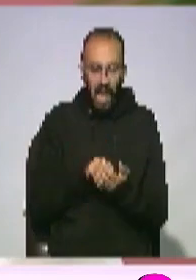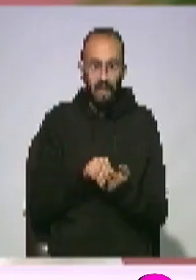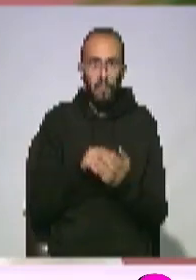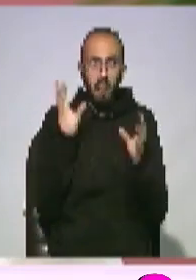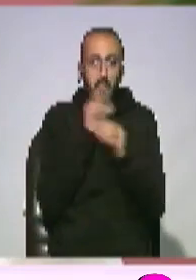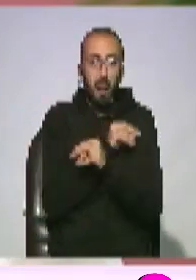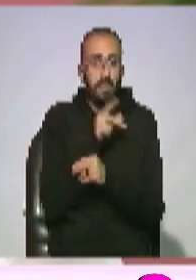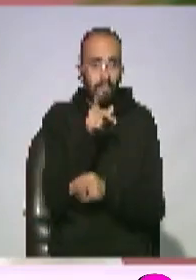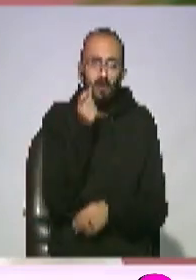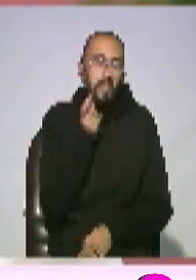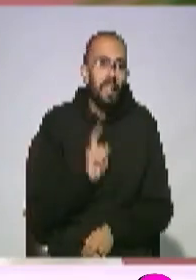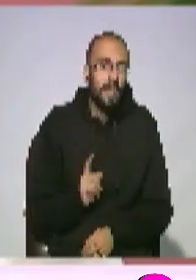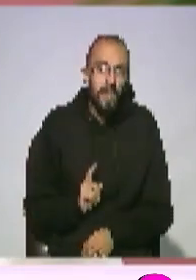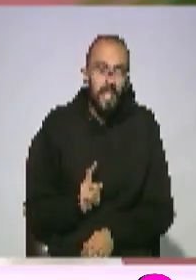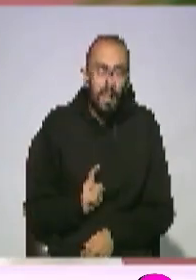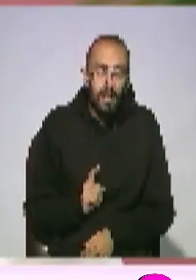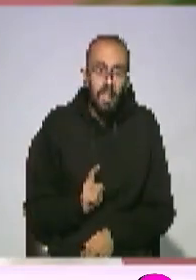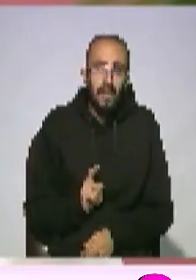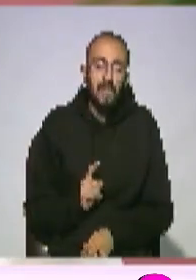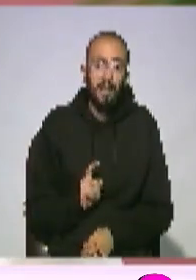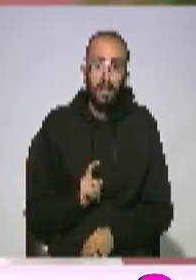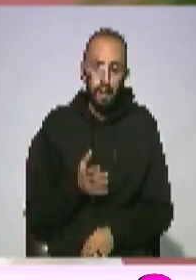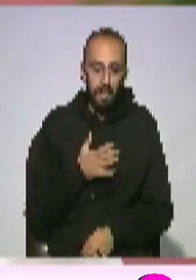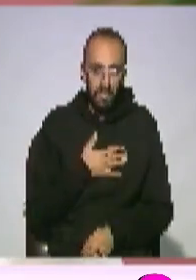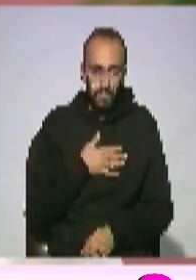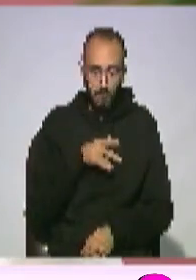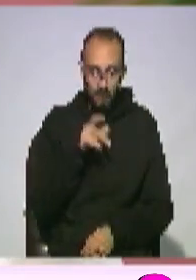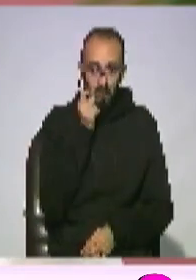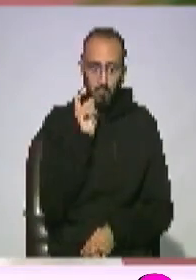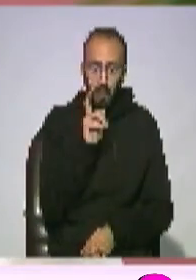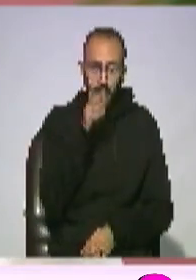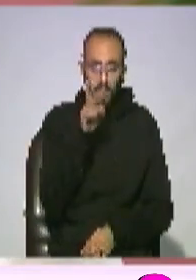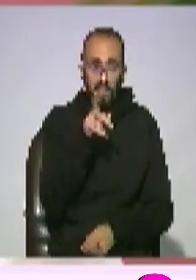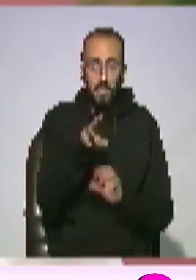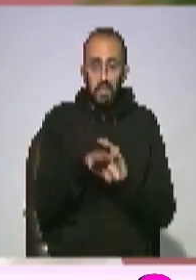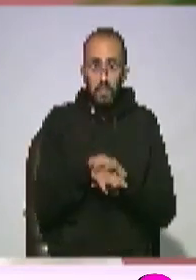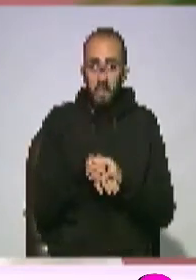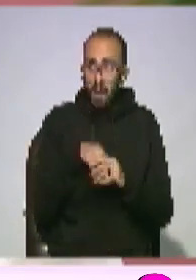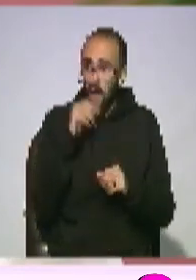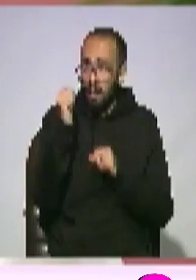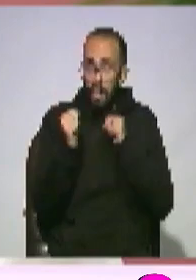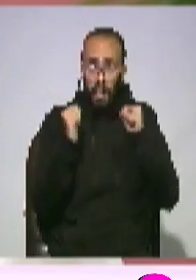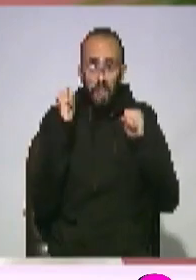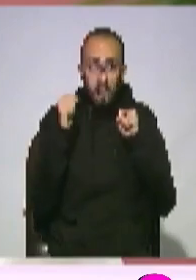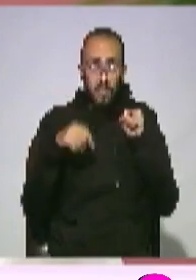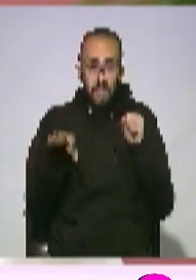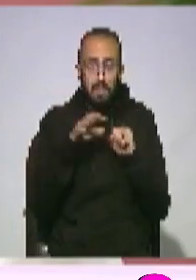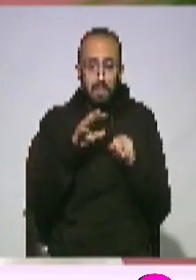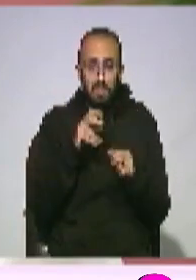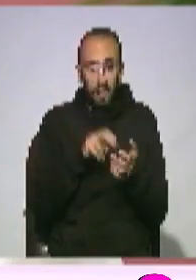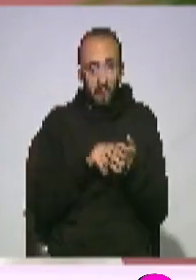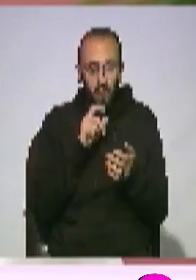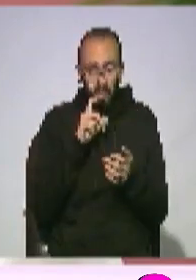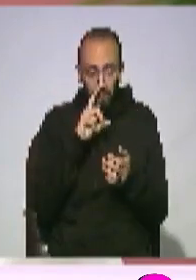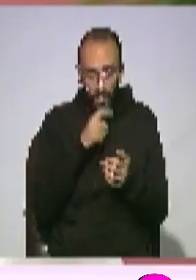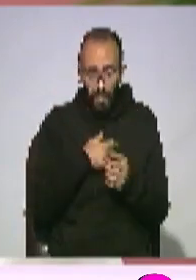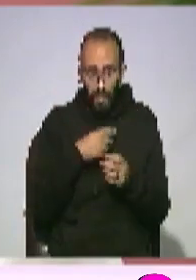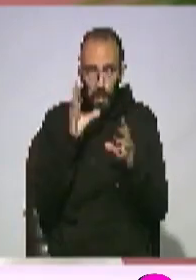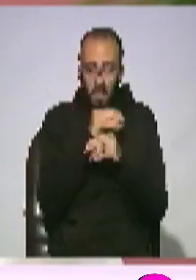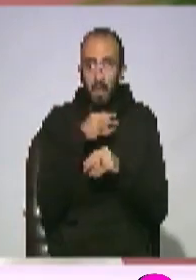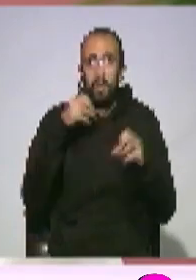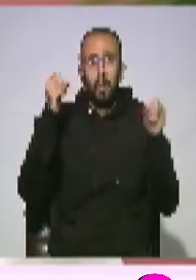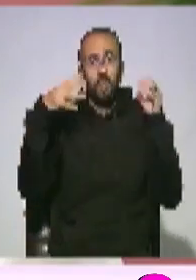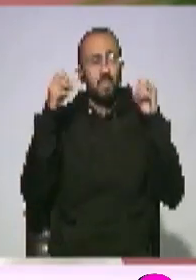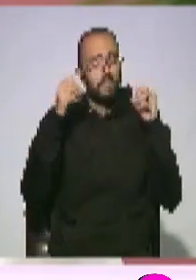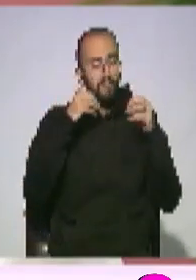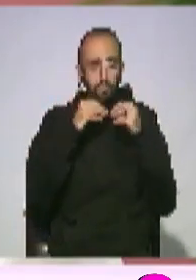ده غير سوي. امتى ابدا اقول لا انت غير سوي؟ لما تبدا تاذي الاخرين. انا بخاف من الظلمه، خلاص الحل بتاعها بفضل ايد النور،